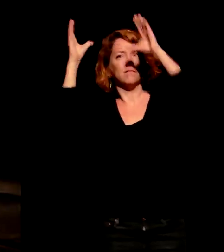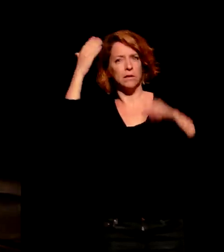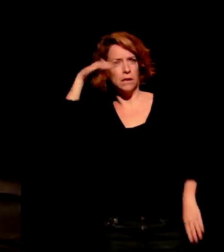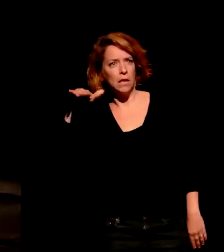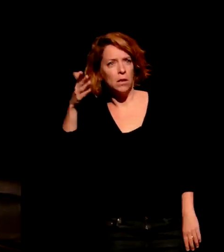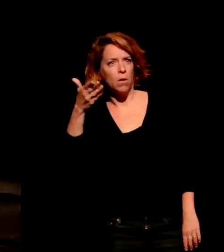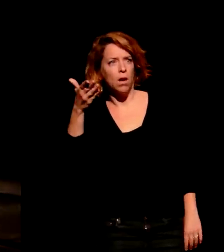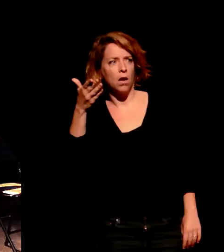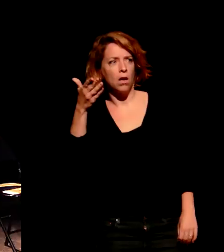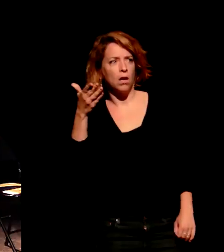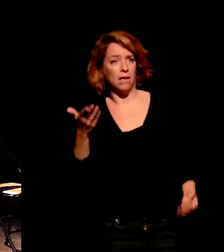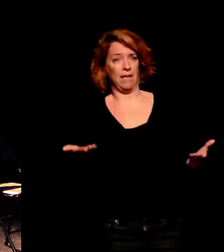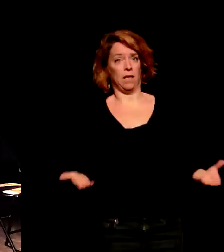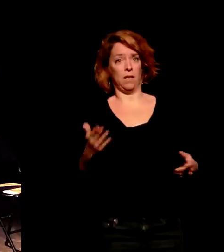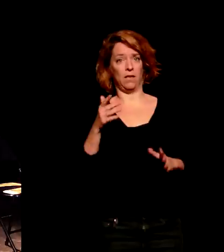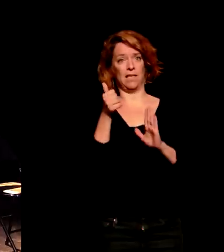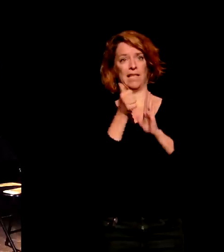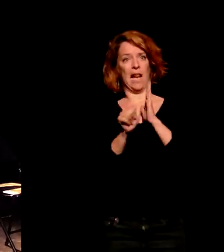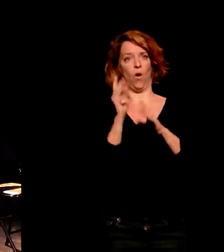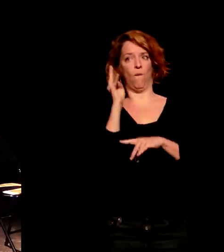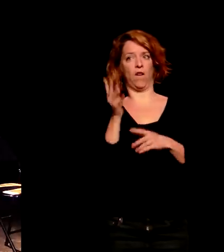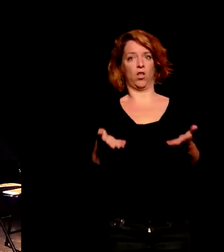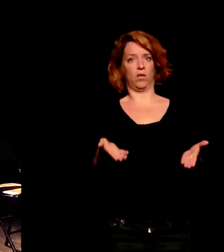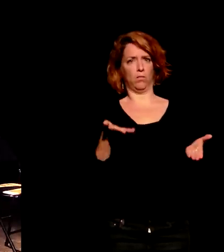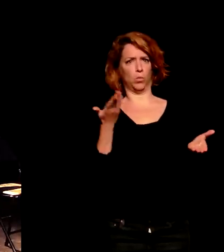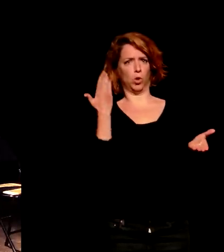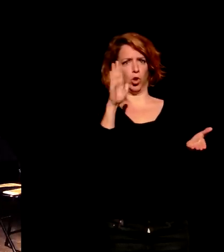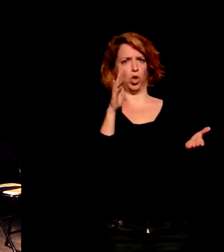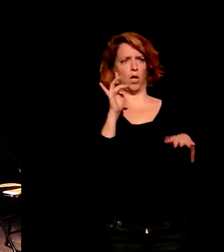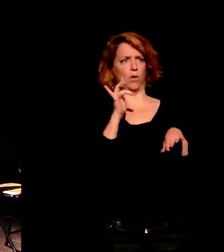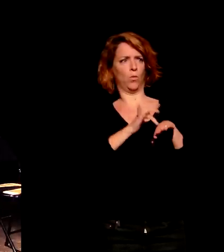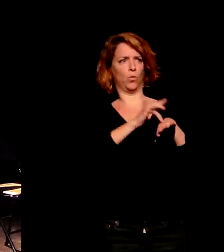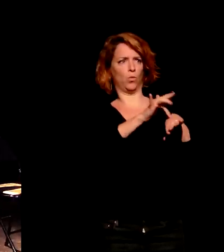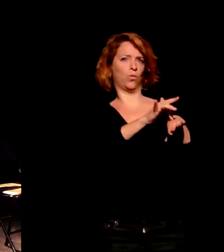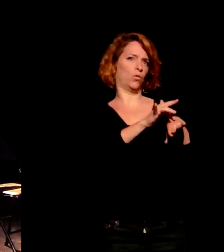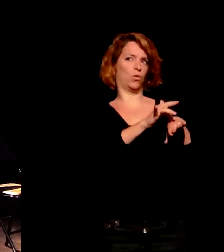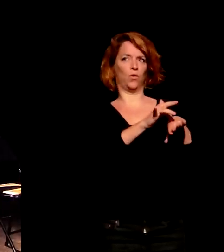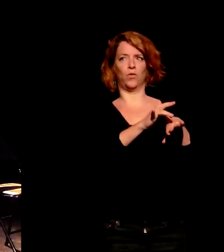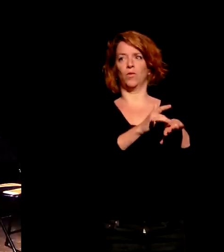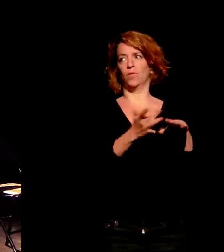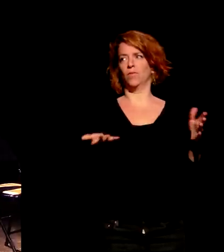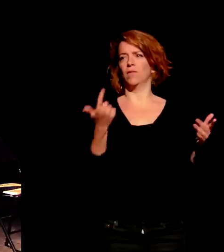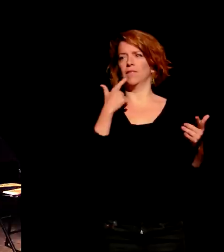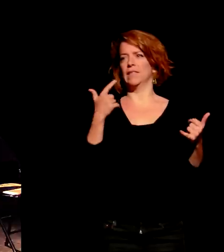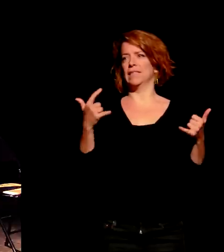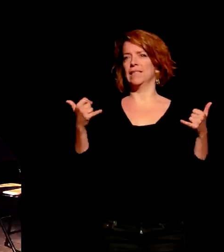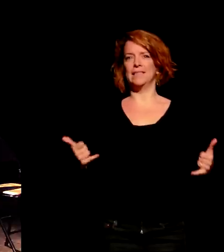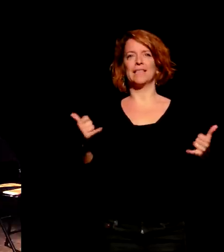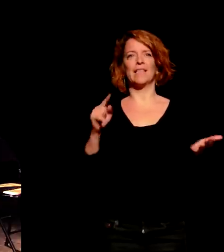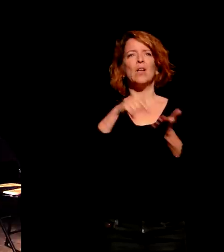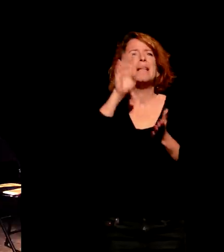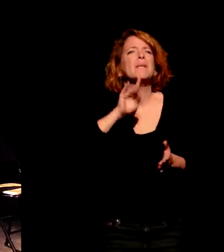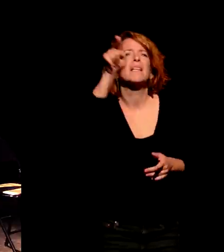Déjà, conférence gesticulée, il y a des gens à qui ça parle? Ouais, on est un peu dans le lieu. Martin, tu